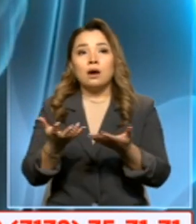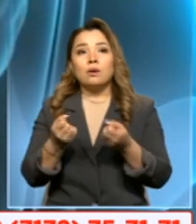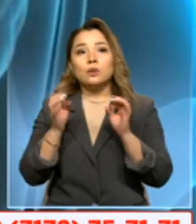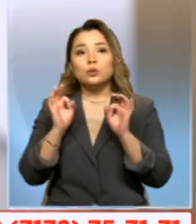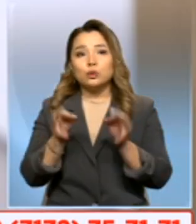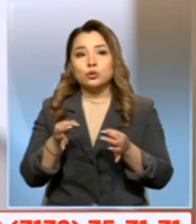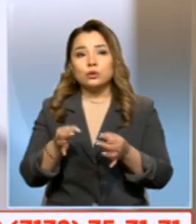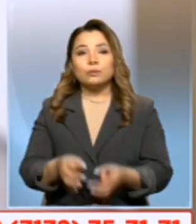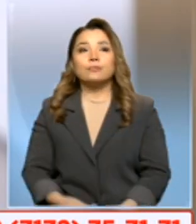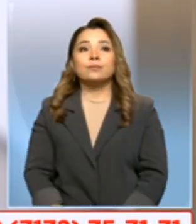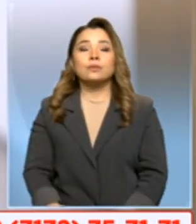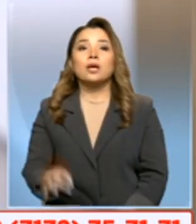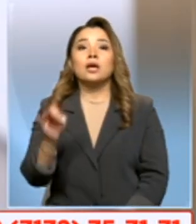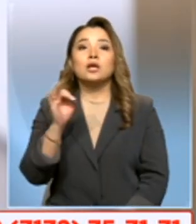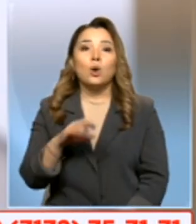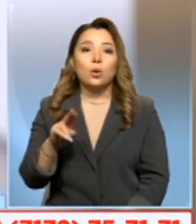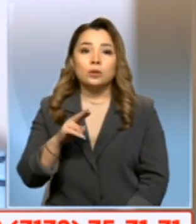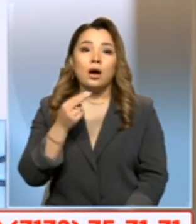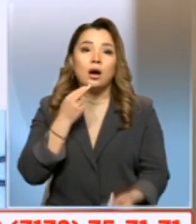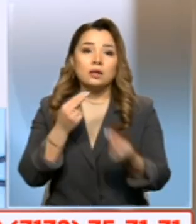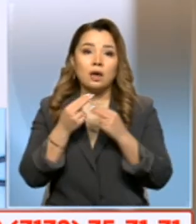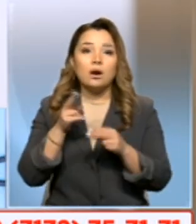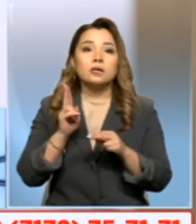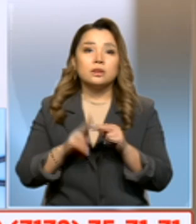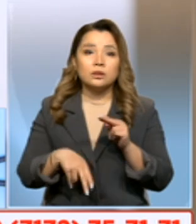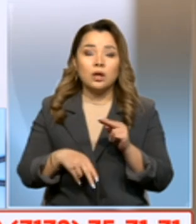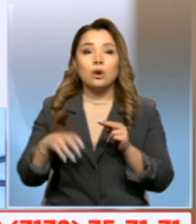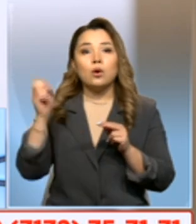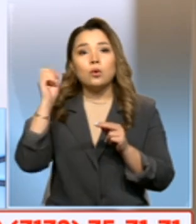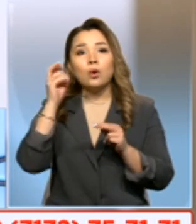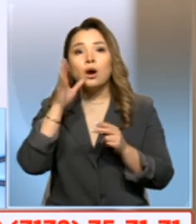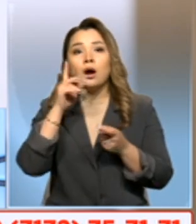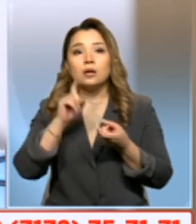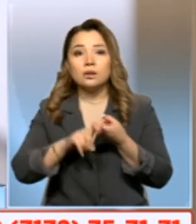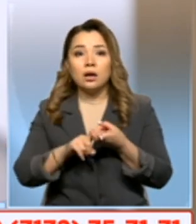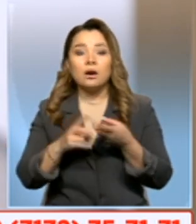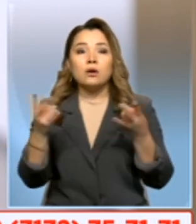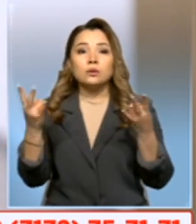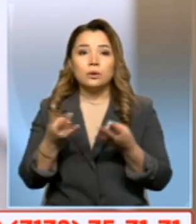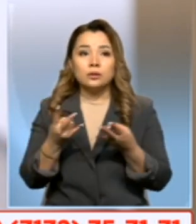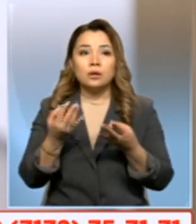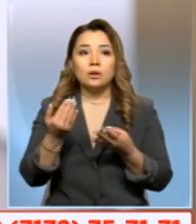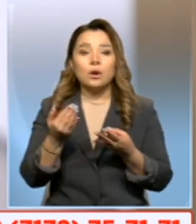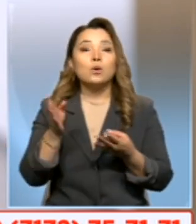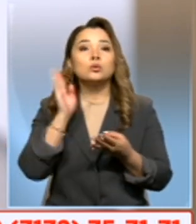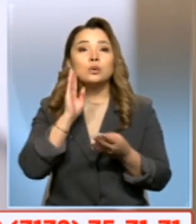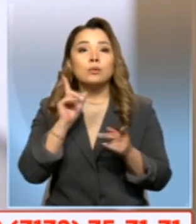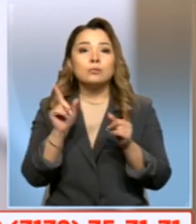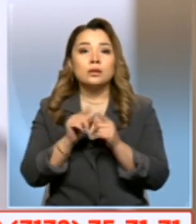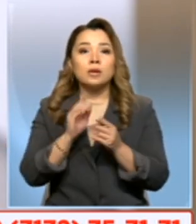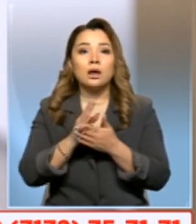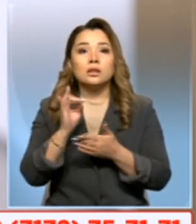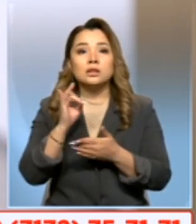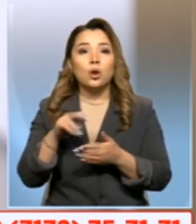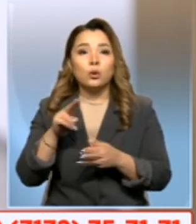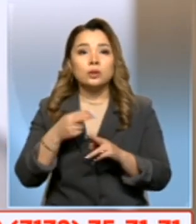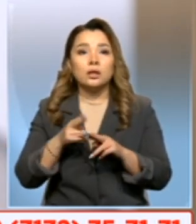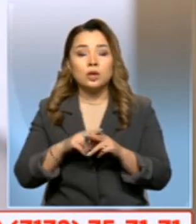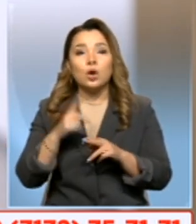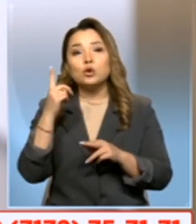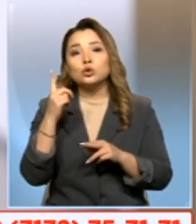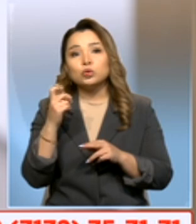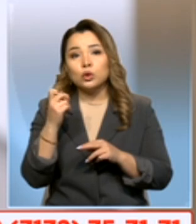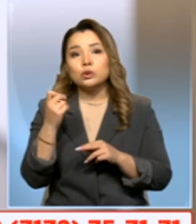дұрыс? Йодты негізі тамақтан кейін күндізгі уақытта қабылдау қажет, сумен бірге. Йодты негізінен